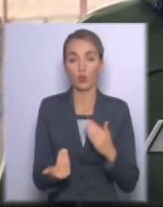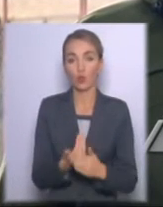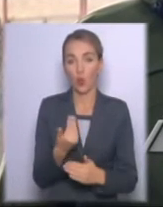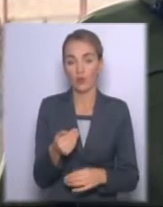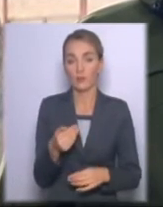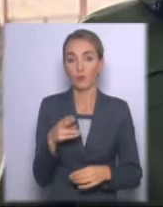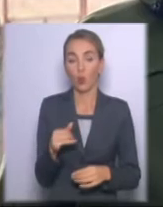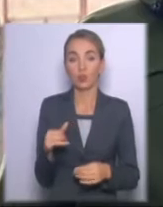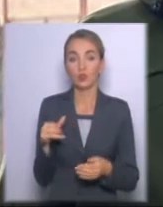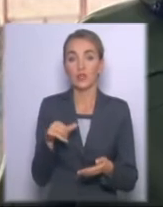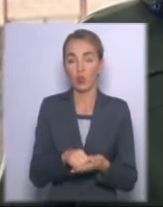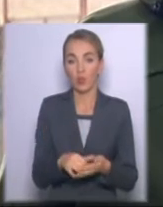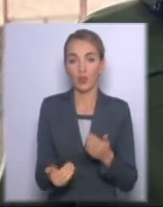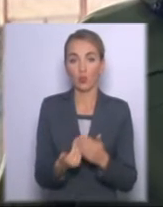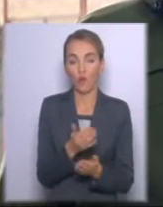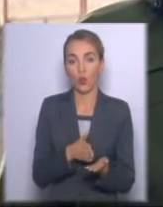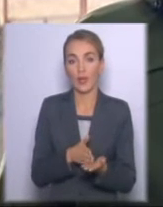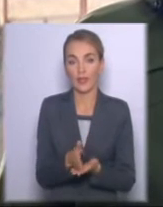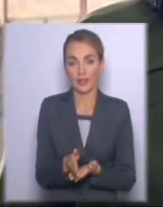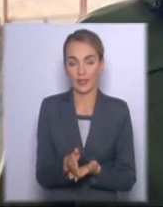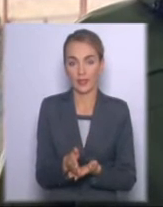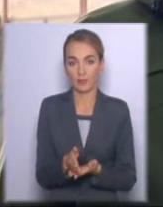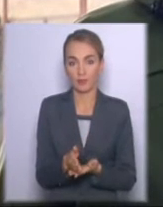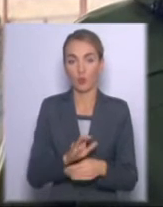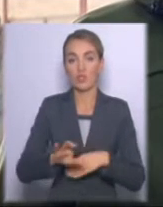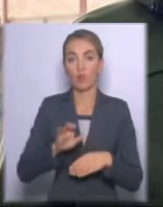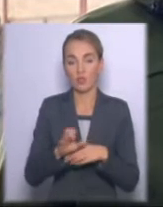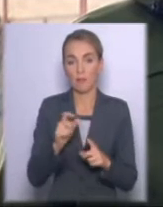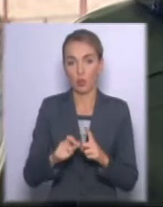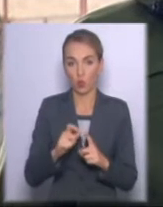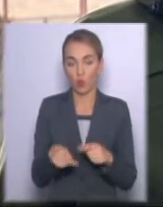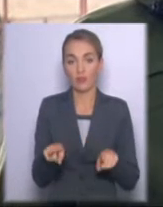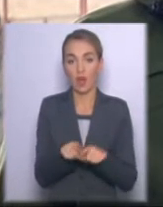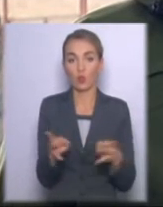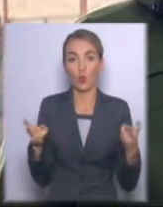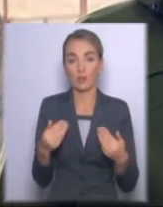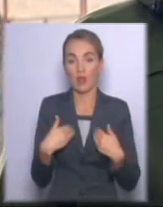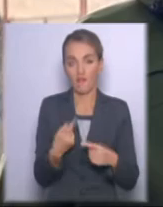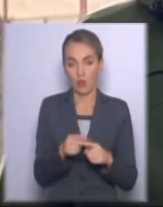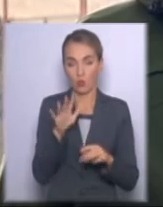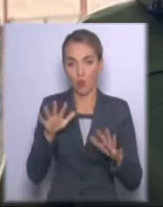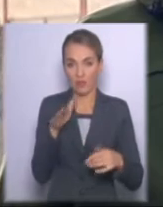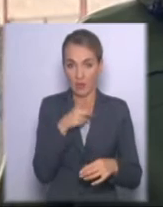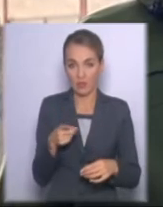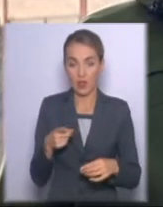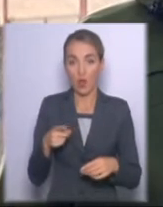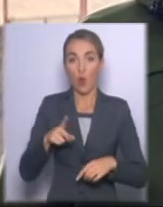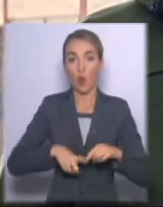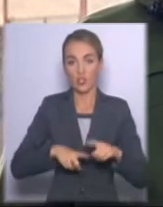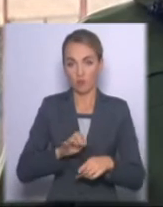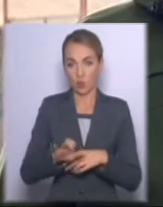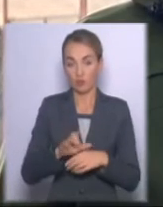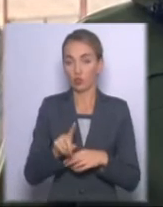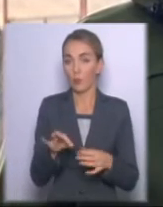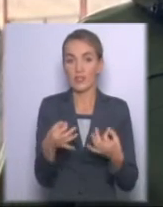по установці нової лінії производства патронів, так необхідних нам в цей момент часу. Отечественного производства з тим, щоб не